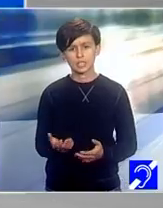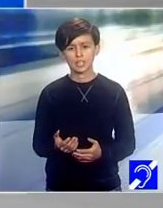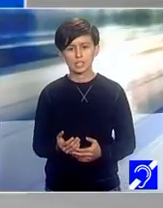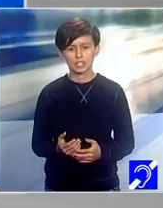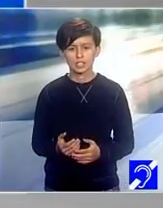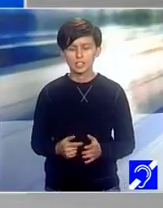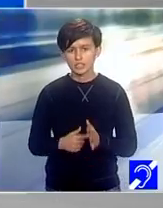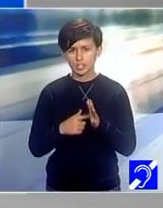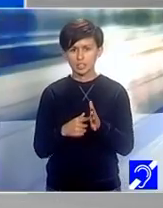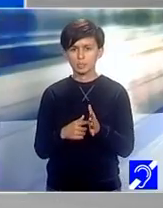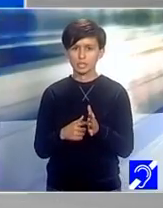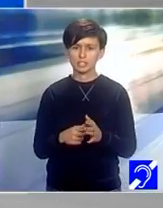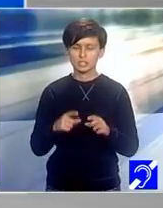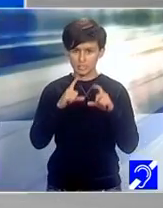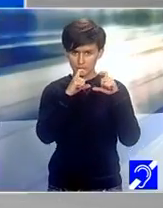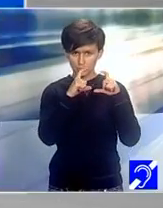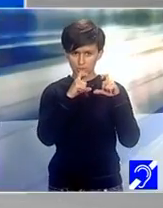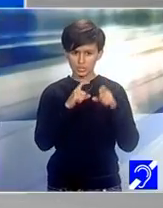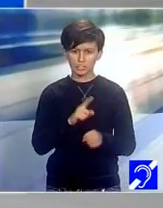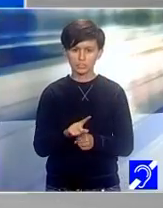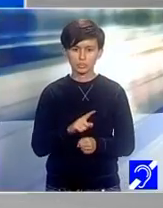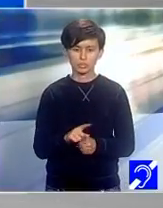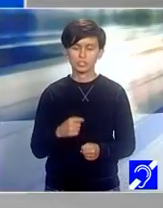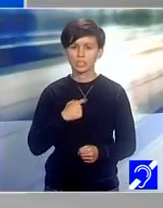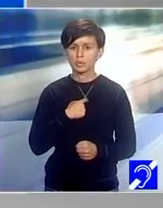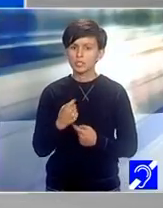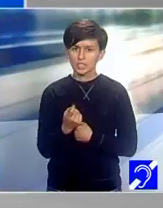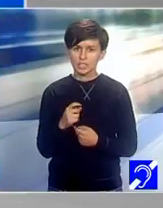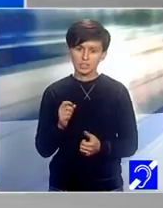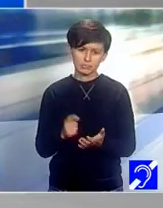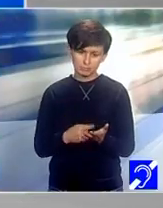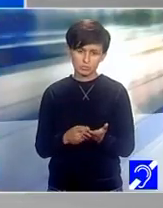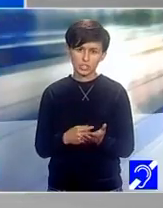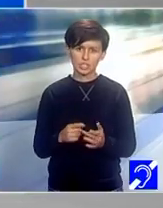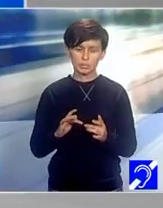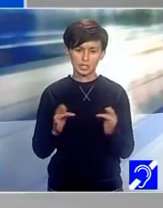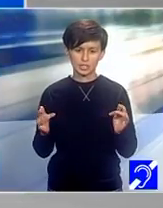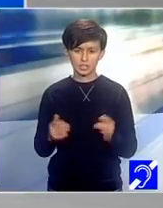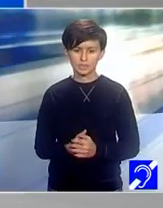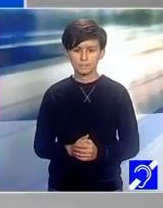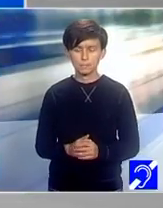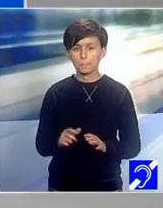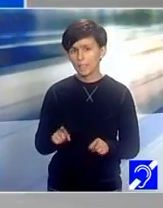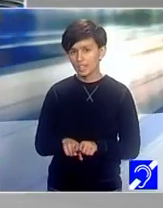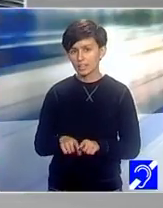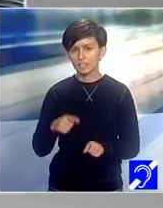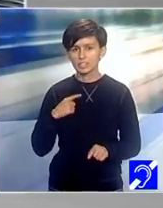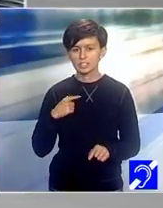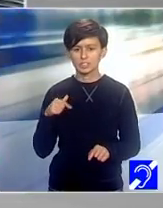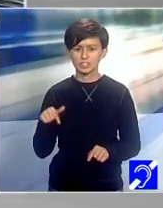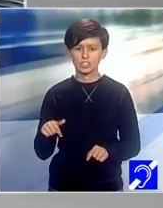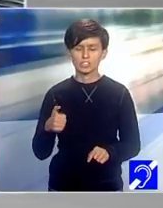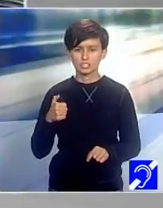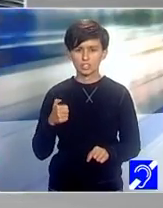se postează fotografii și produse le poți comanda pe internet. Așa să fie și acest